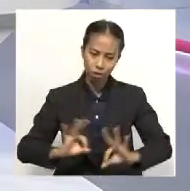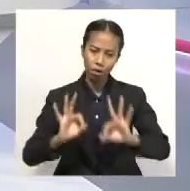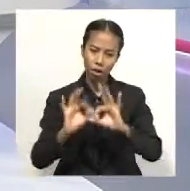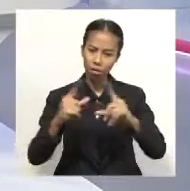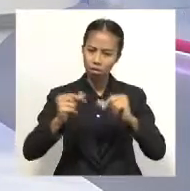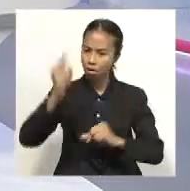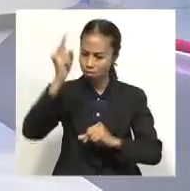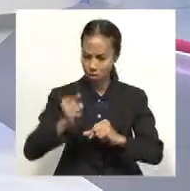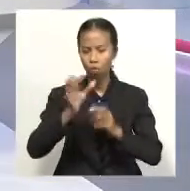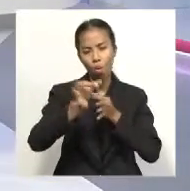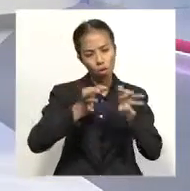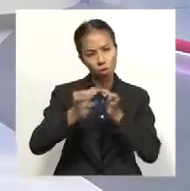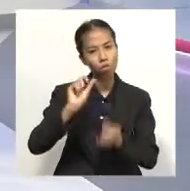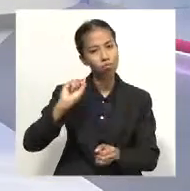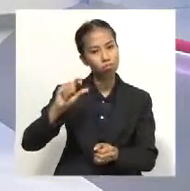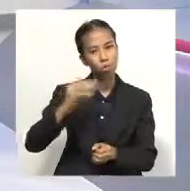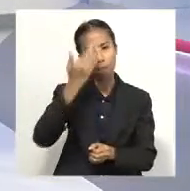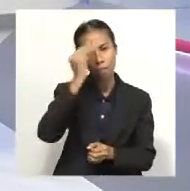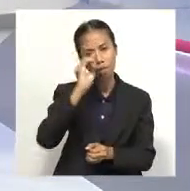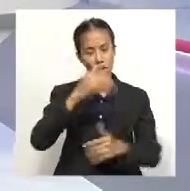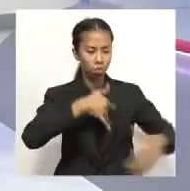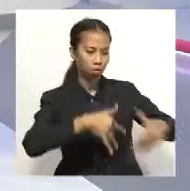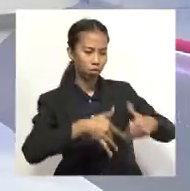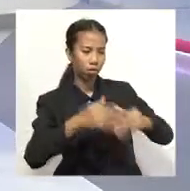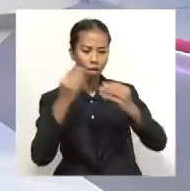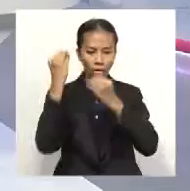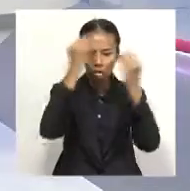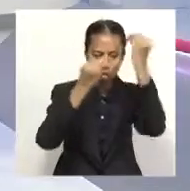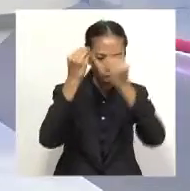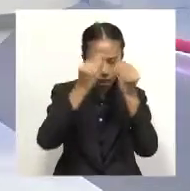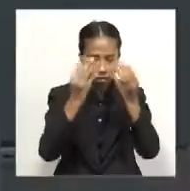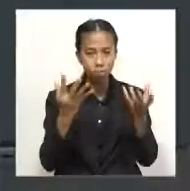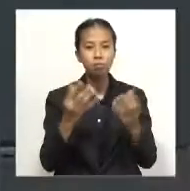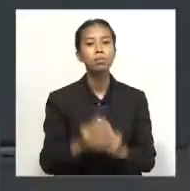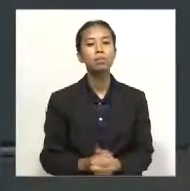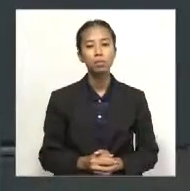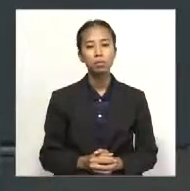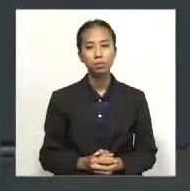ข้อเท็จจริงในทันทีเพื่อไม่ให้ประชาชนเกิดความสับสนครับ